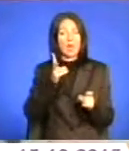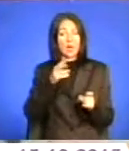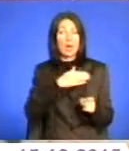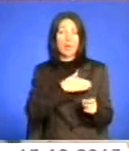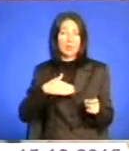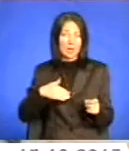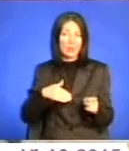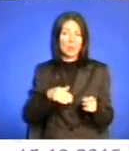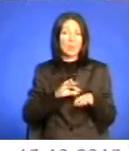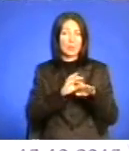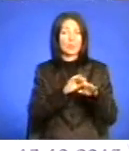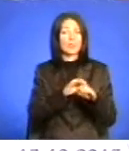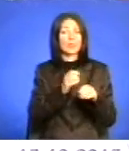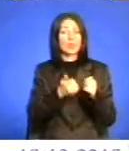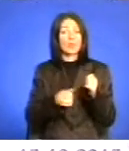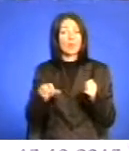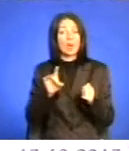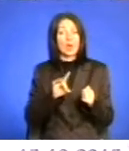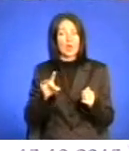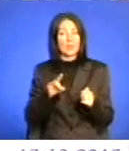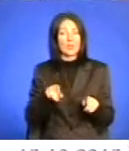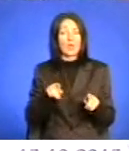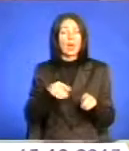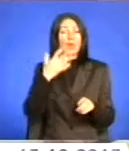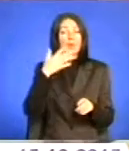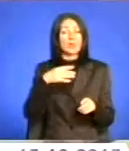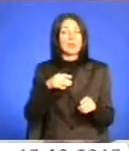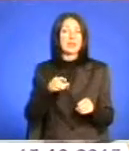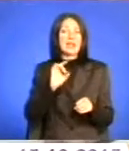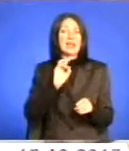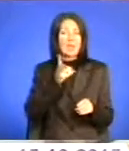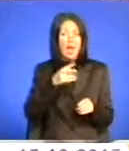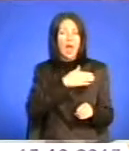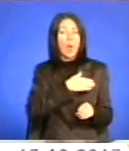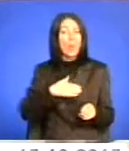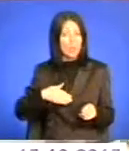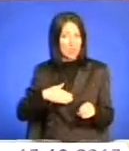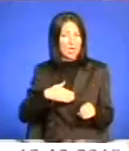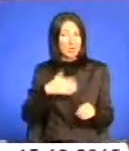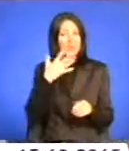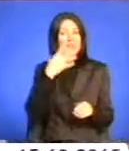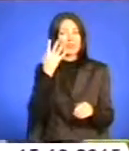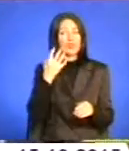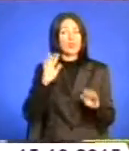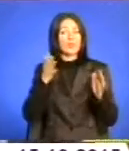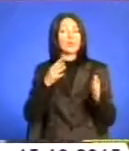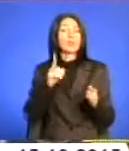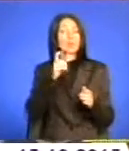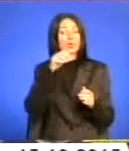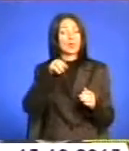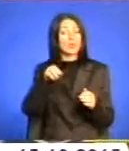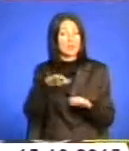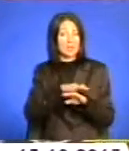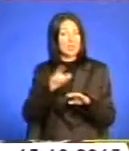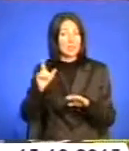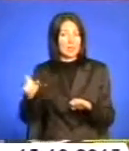Захворюваність раком молочної залози зустрічається 54 випадки на 100 тисяч населення. Щорічно в області діагностують рак молочної